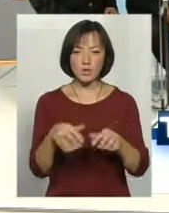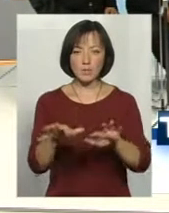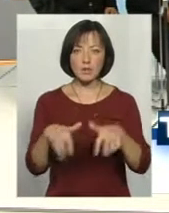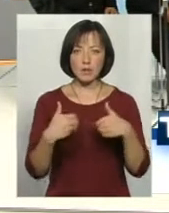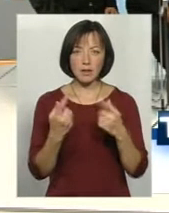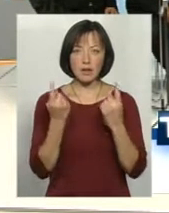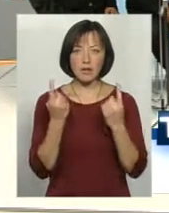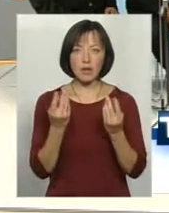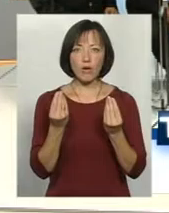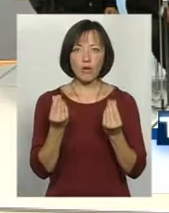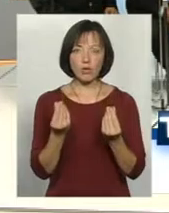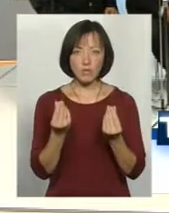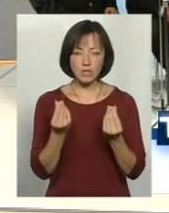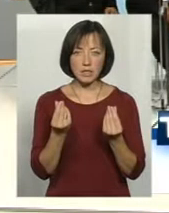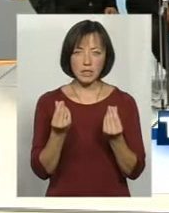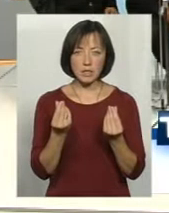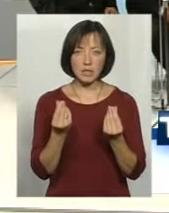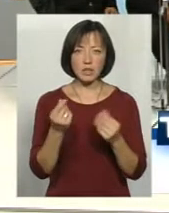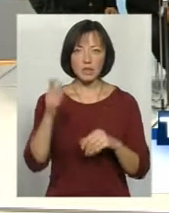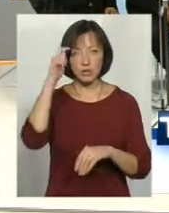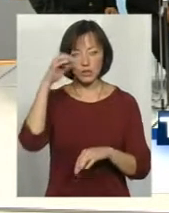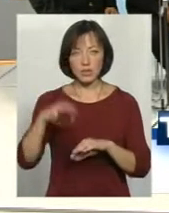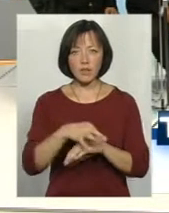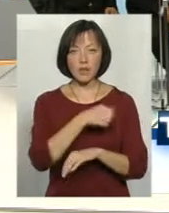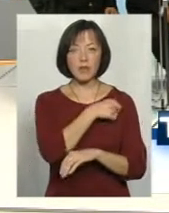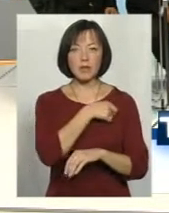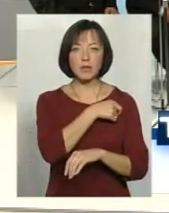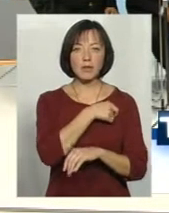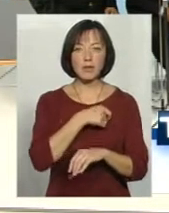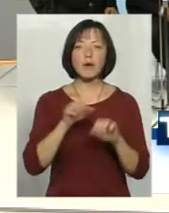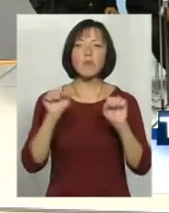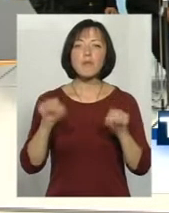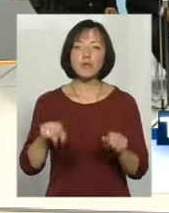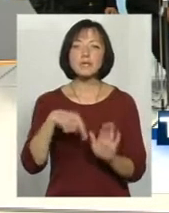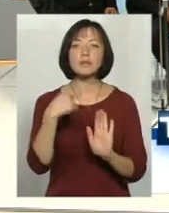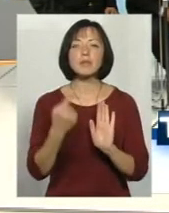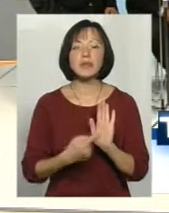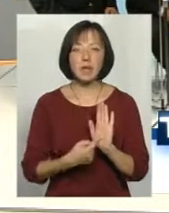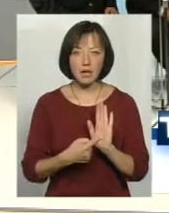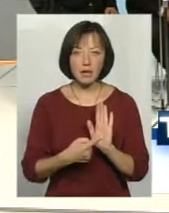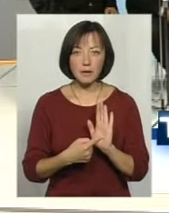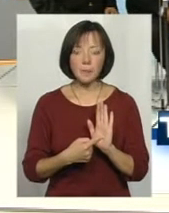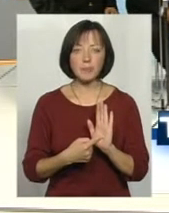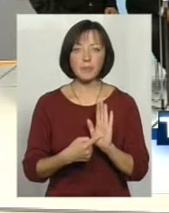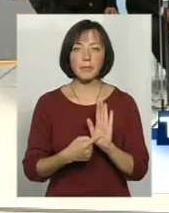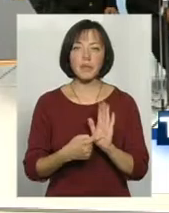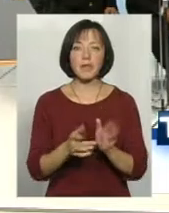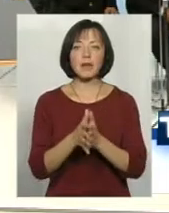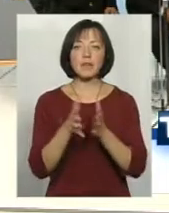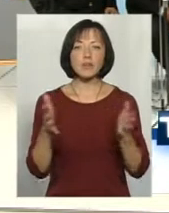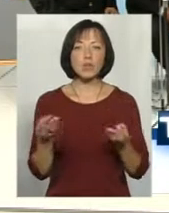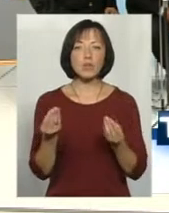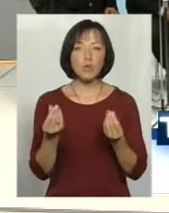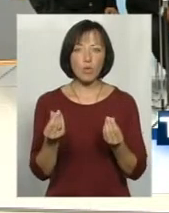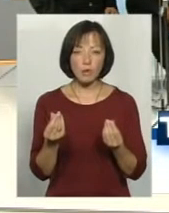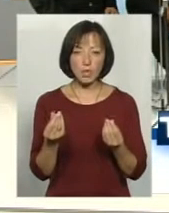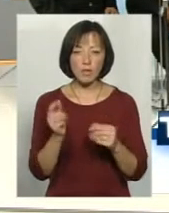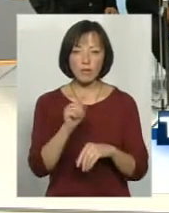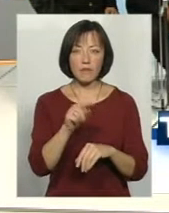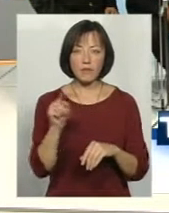місяці намічалося. Її чоловік депутат Десінської ради. Шановний, можна запитання? Що я веду? Величезні кошти, і